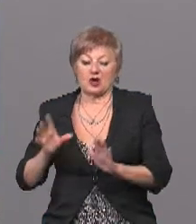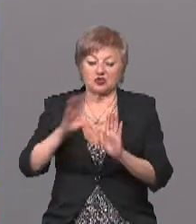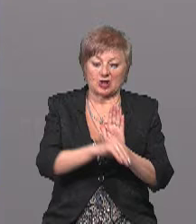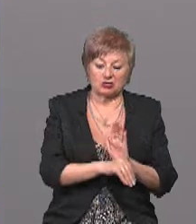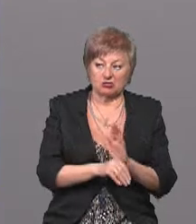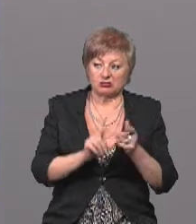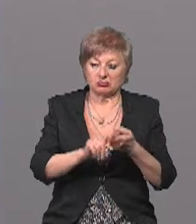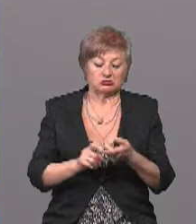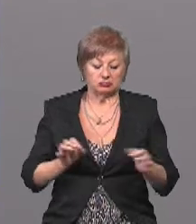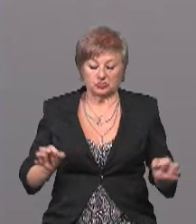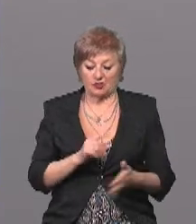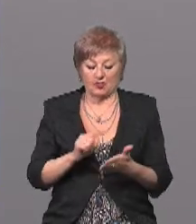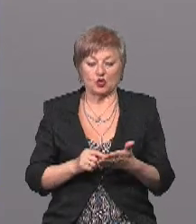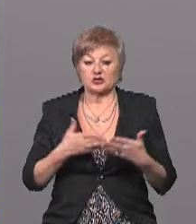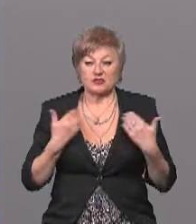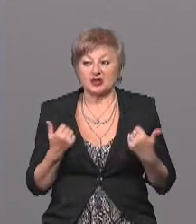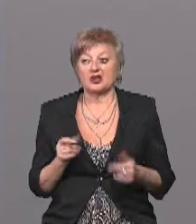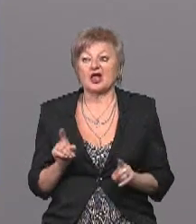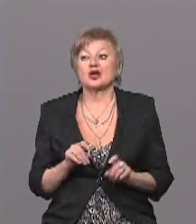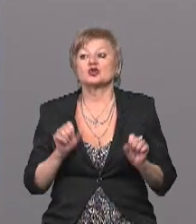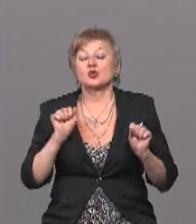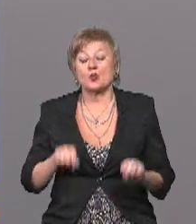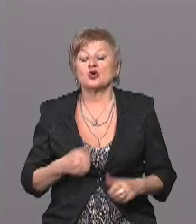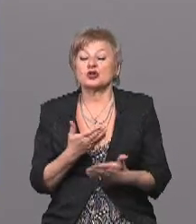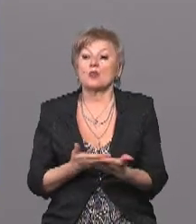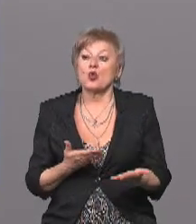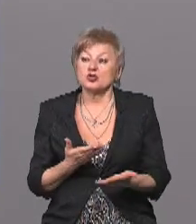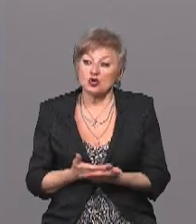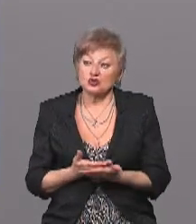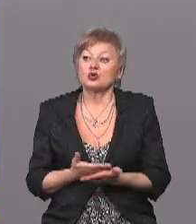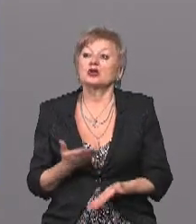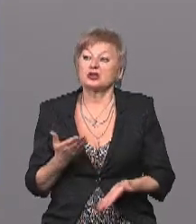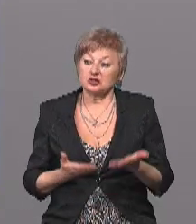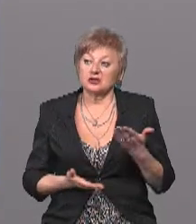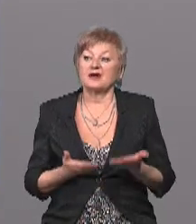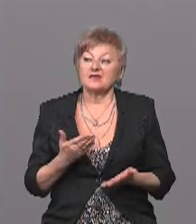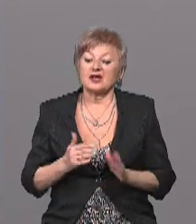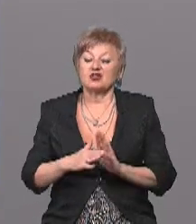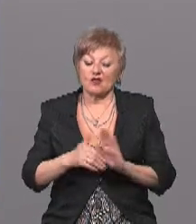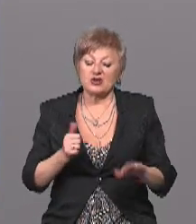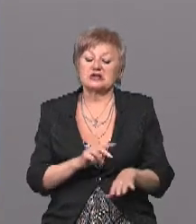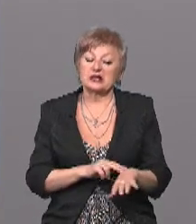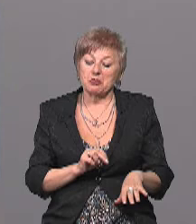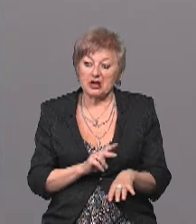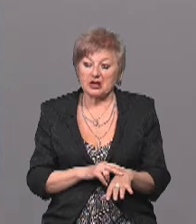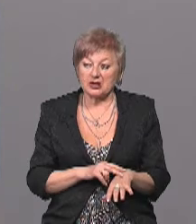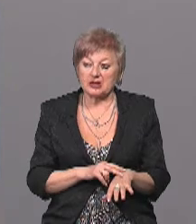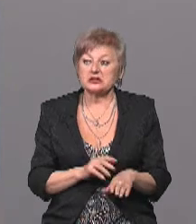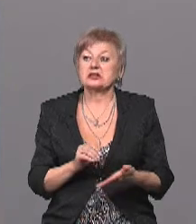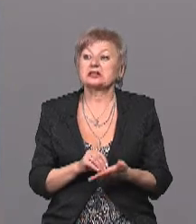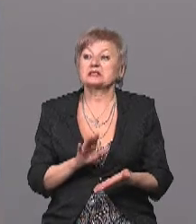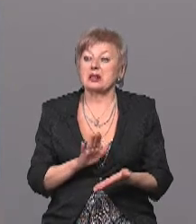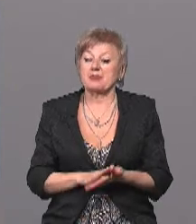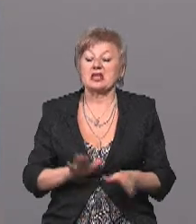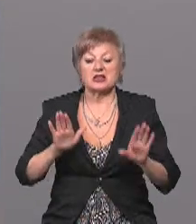встановлювали, жодних питань. Але що можна порадити? Ну, скоріш за все, викликати правоохоронні органи та фіксувати